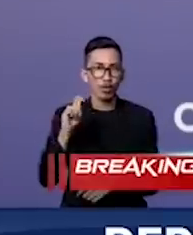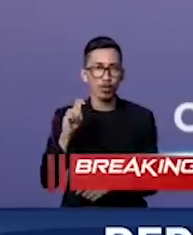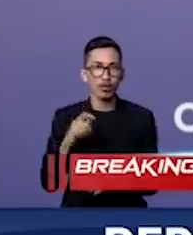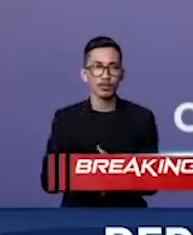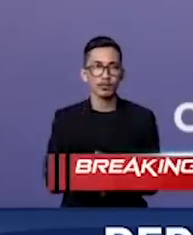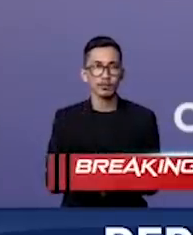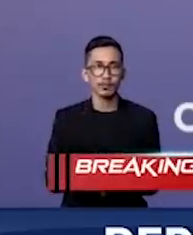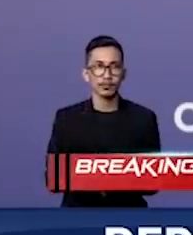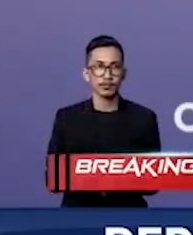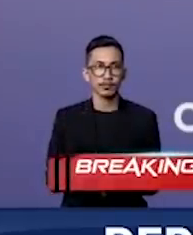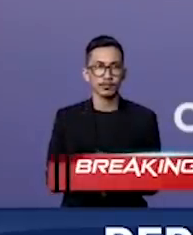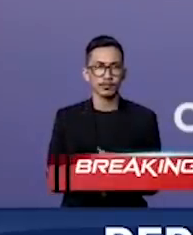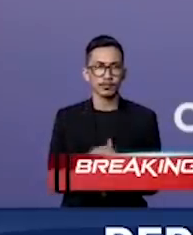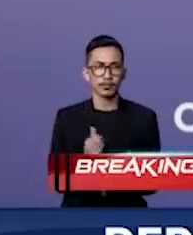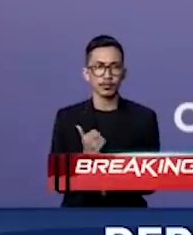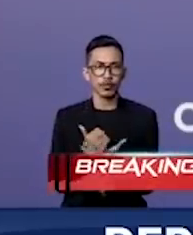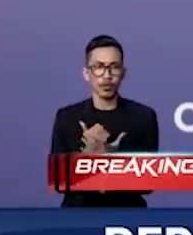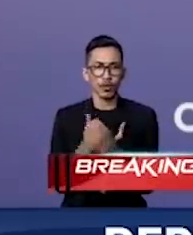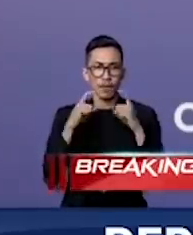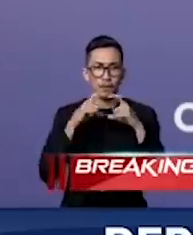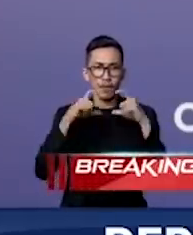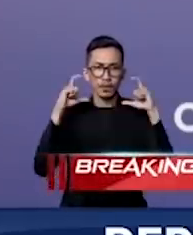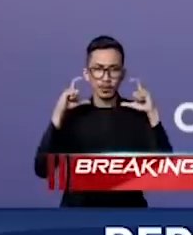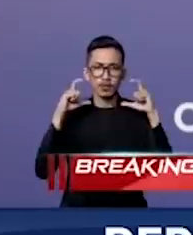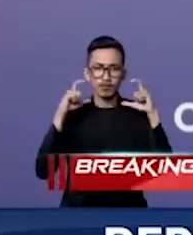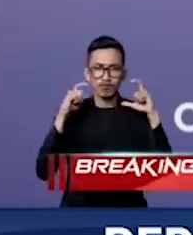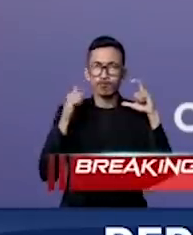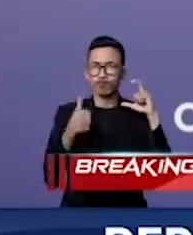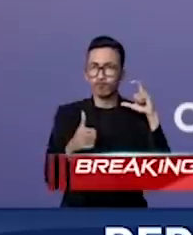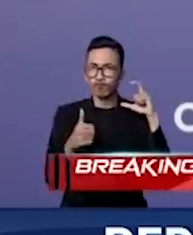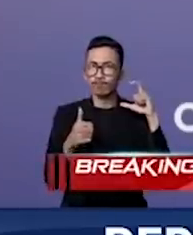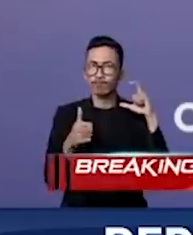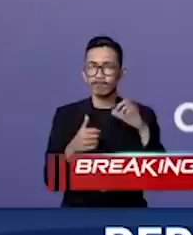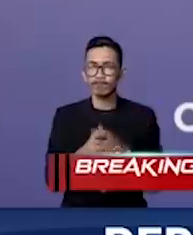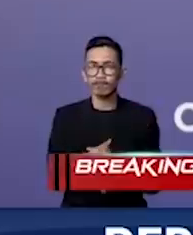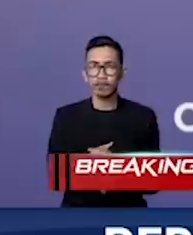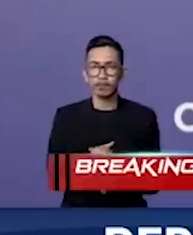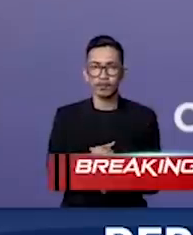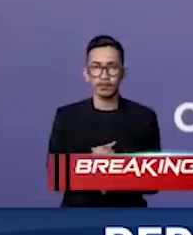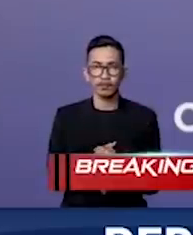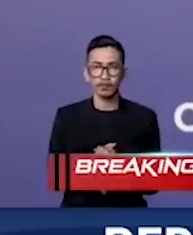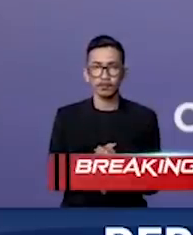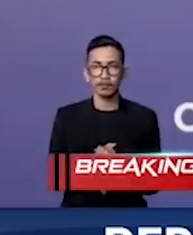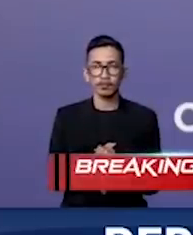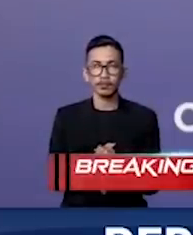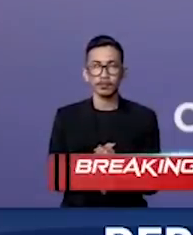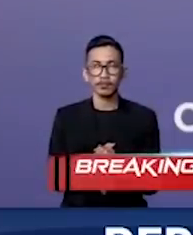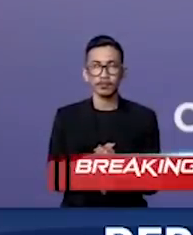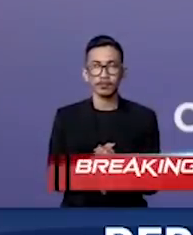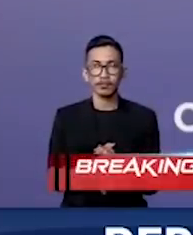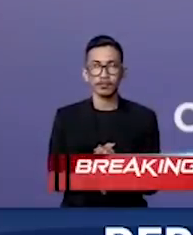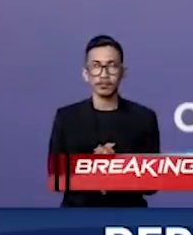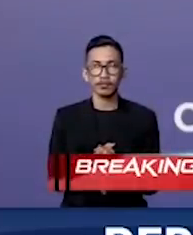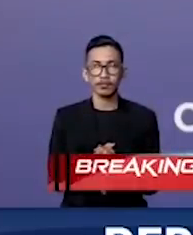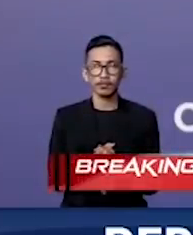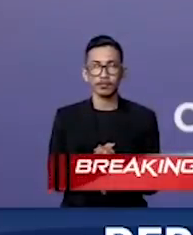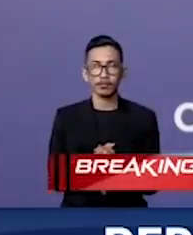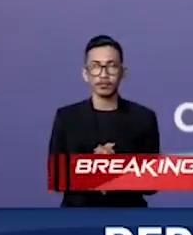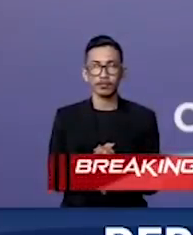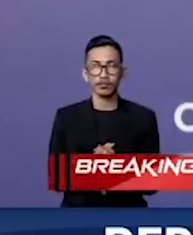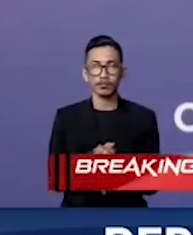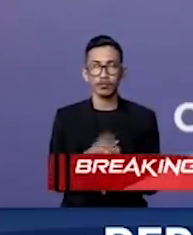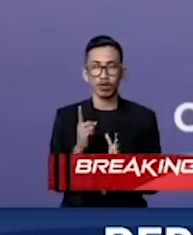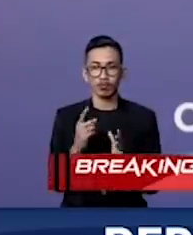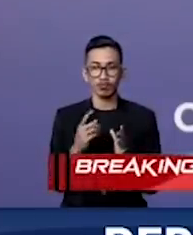Hai bawa menggunakan masker harus dilakukan Sekalipun kita merasa berada di tengah orang-orang